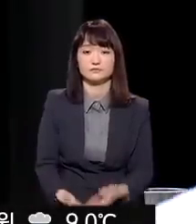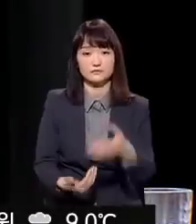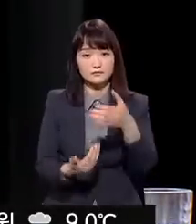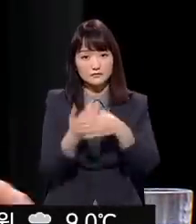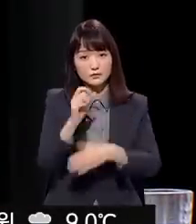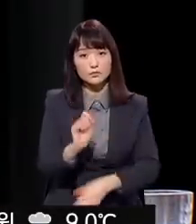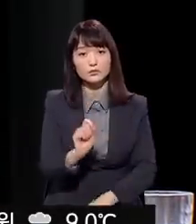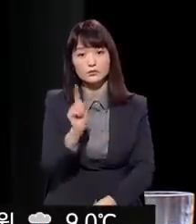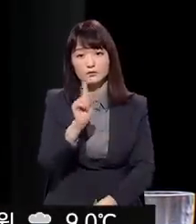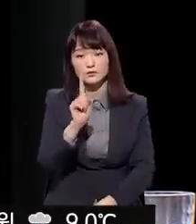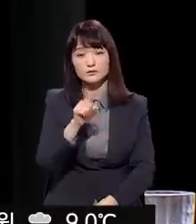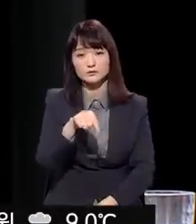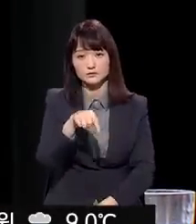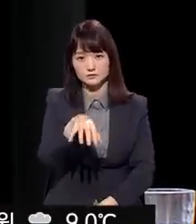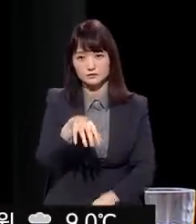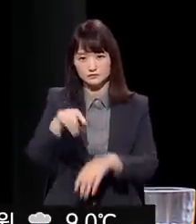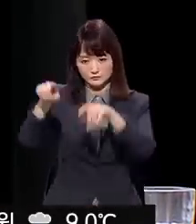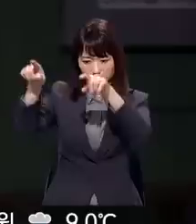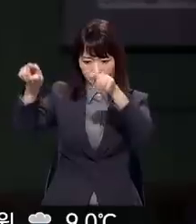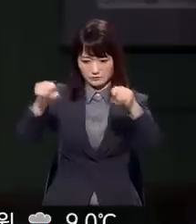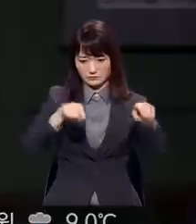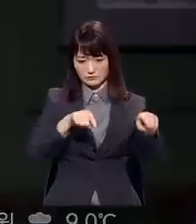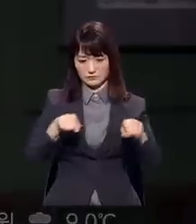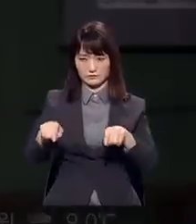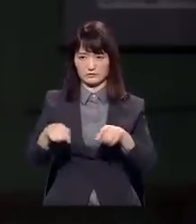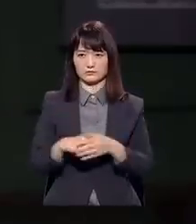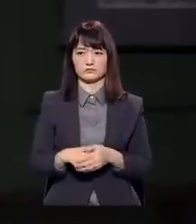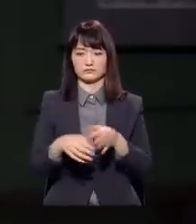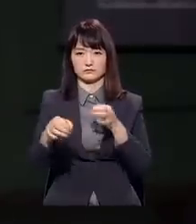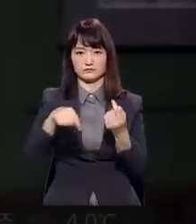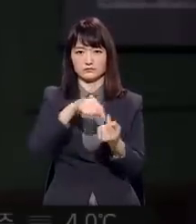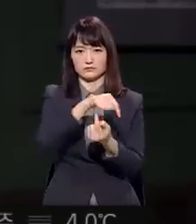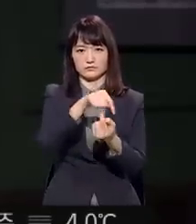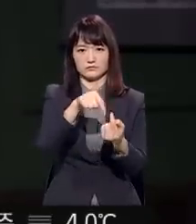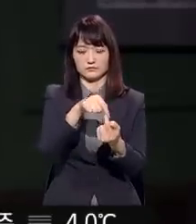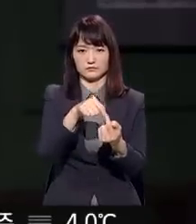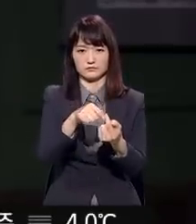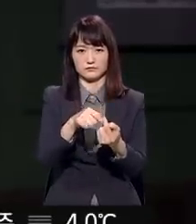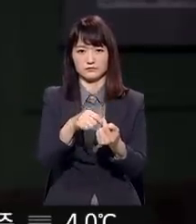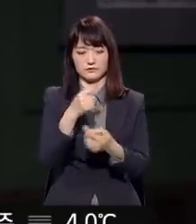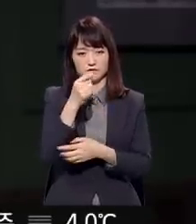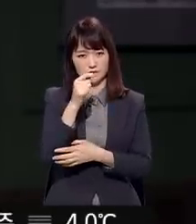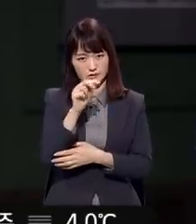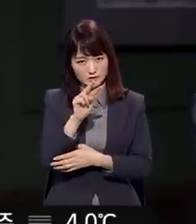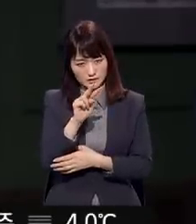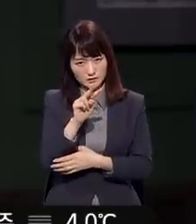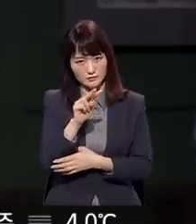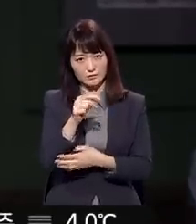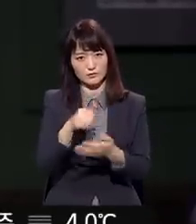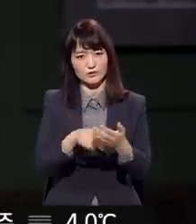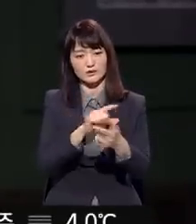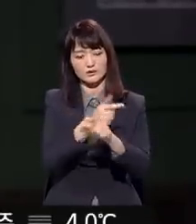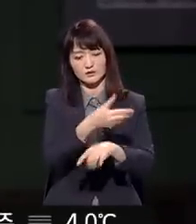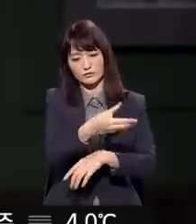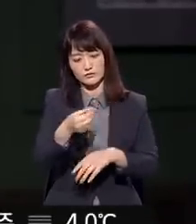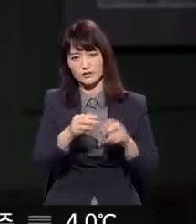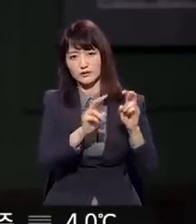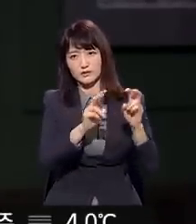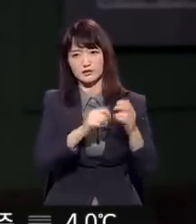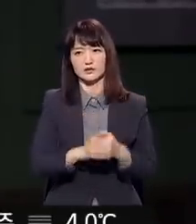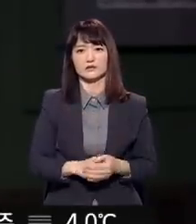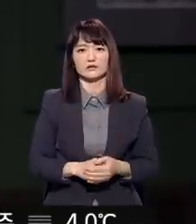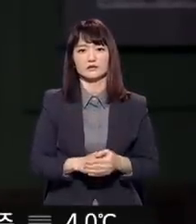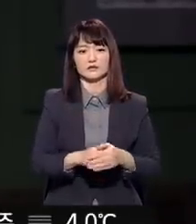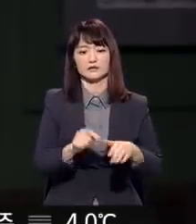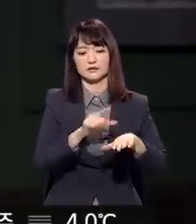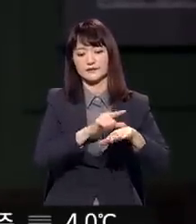뭘까요? 일단 이곳은 그 전국적인 영업망을 갖춘 이 생활가전 렌탈 업체입니다. 이 문제가 된 곳은 지역, 뭐 일종의 지부 사무실